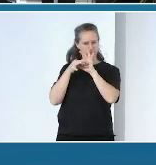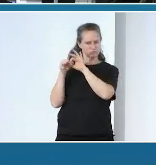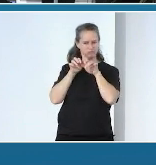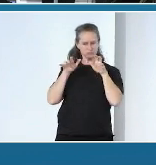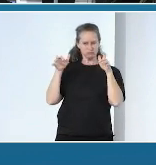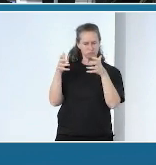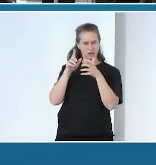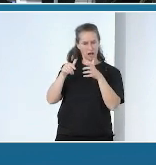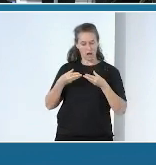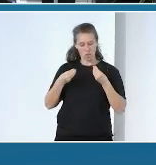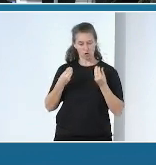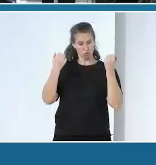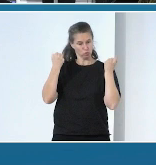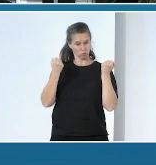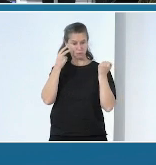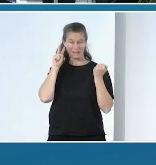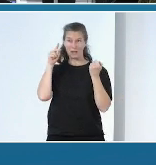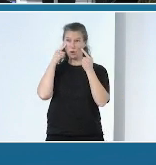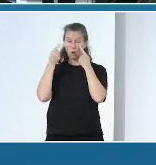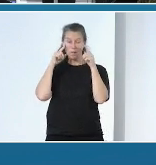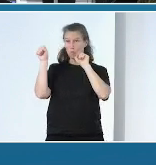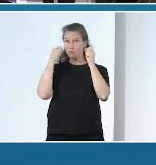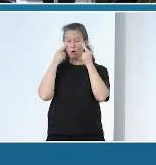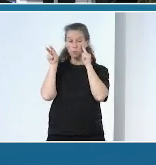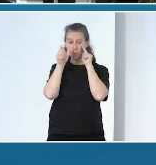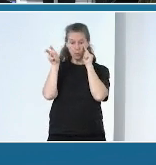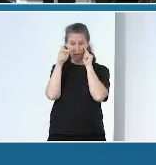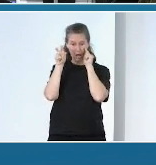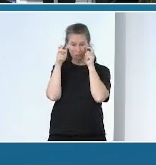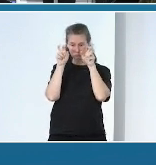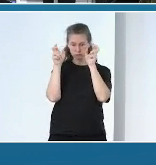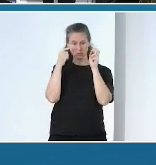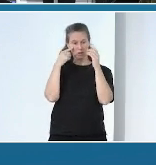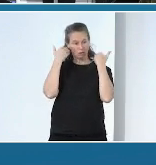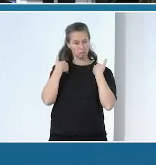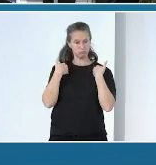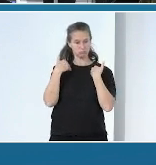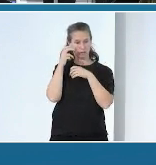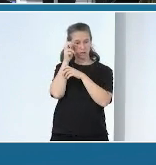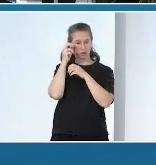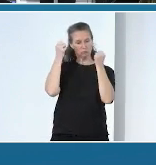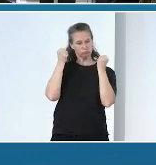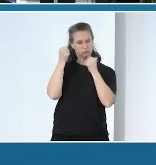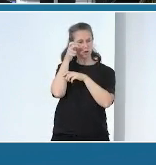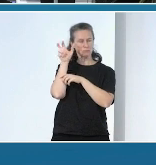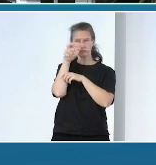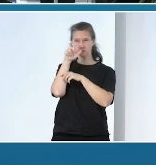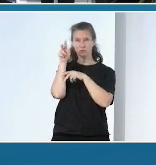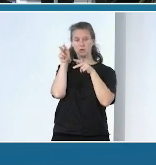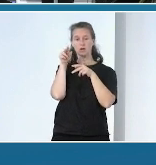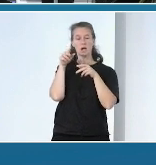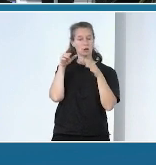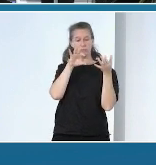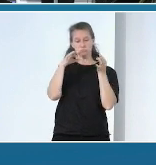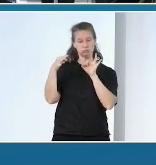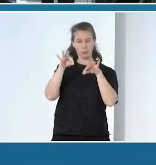que le tonus et le mouvement du regard, les mouvements du regard et la posture, donc le tonus postural, sont régulés en